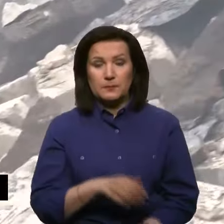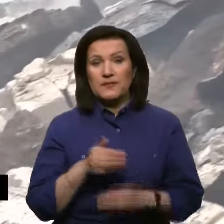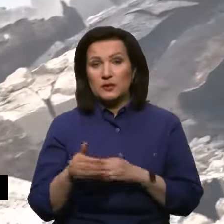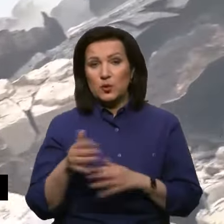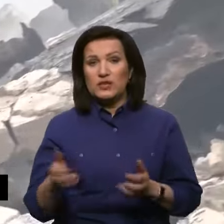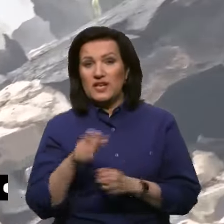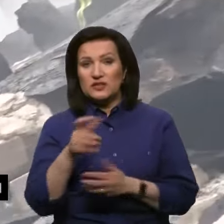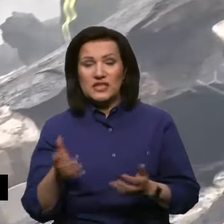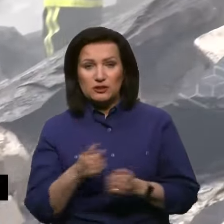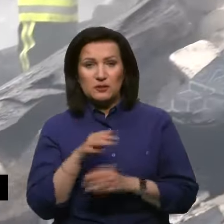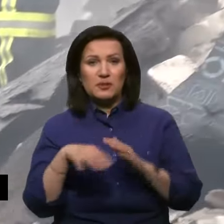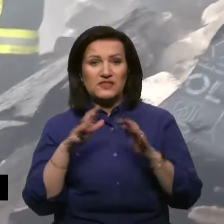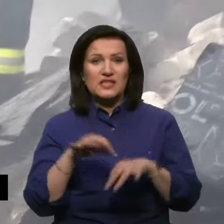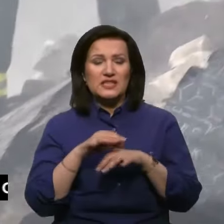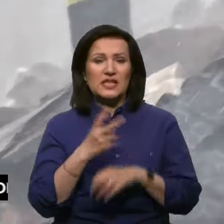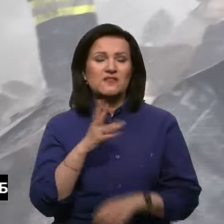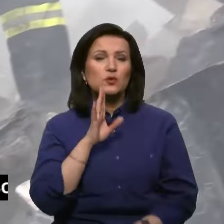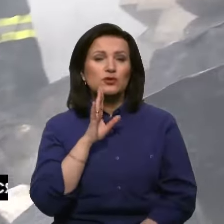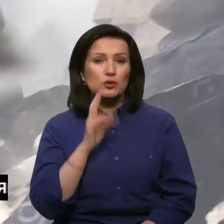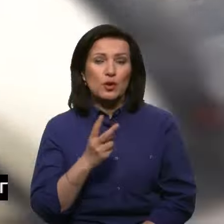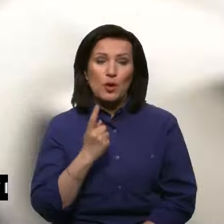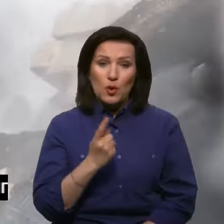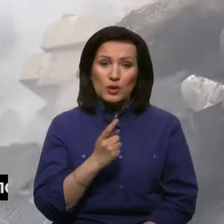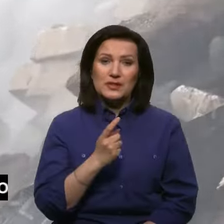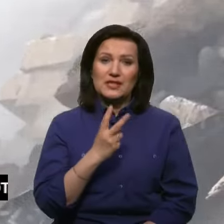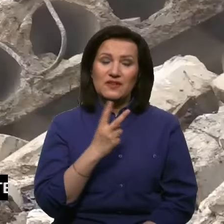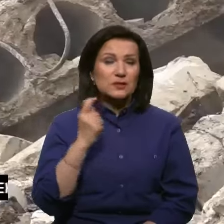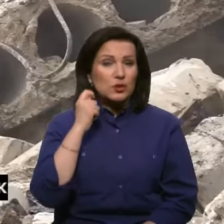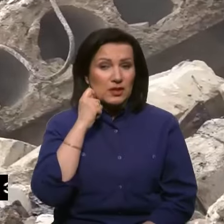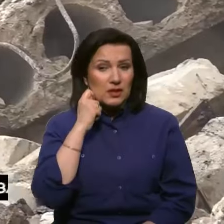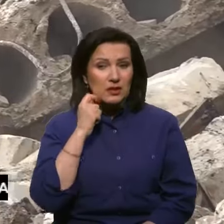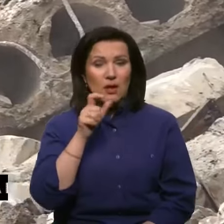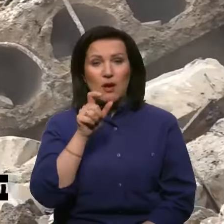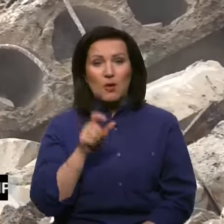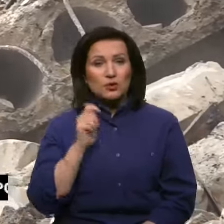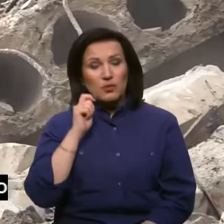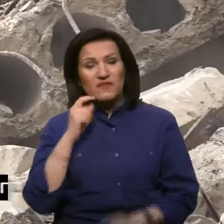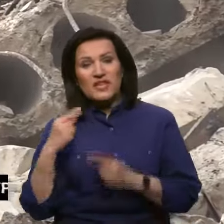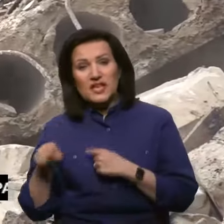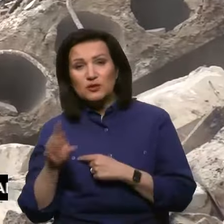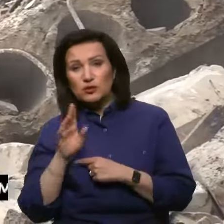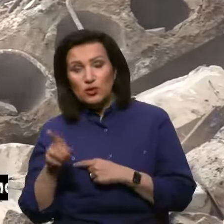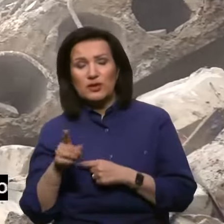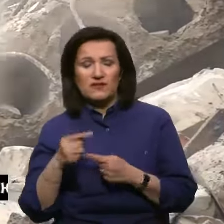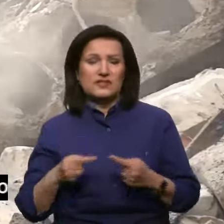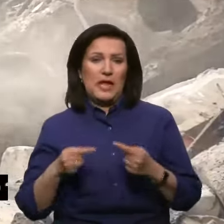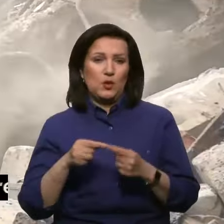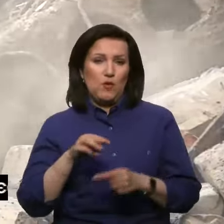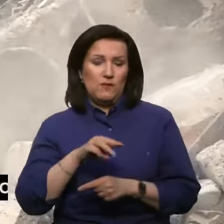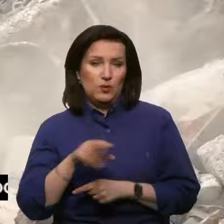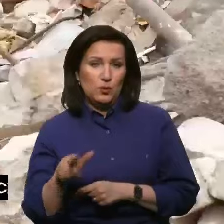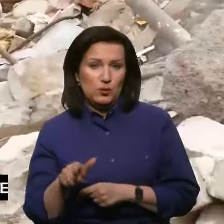Згодом рятувальники знайшли під завалами тіла двох жінок. Одні з них – 21 рік. Особу та вік іншої ще встановлюють, повідомив